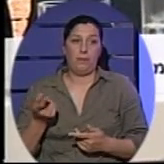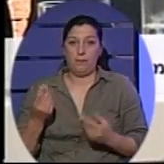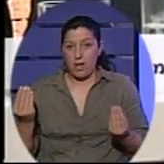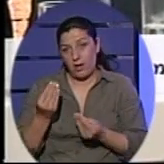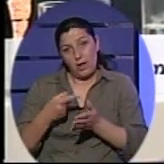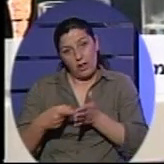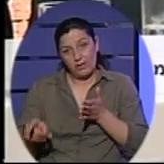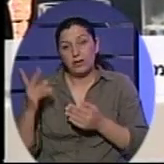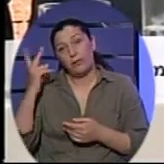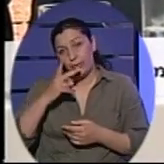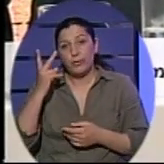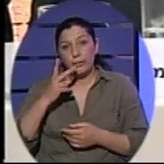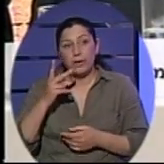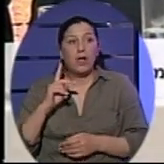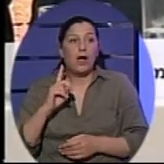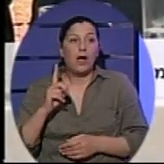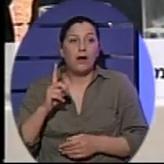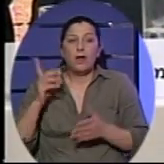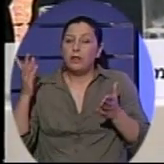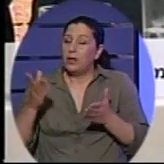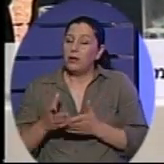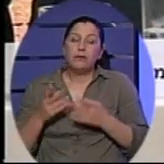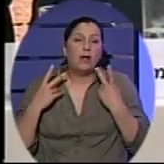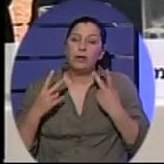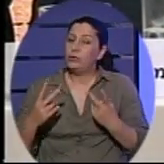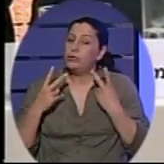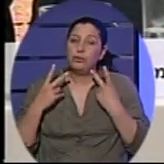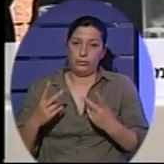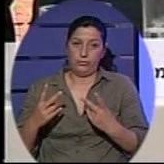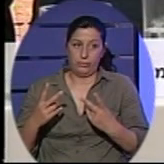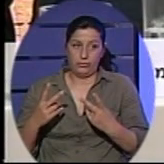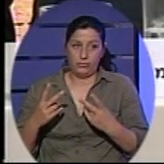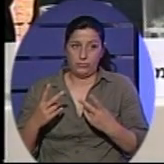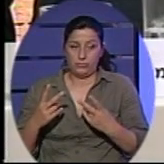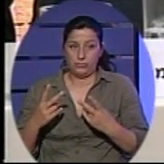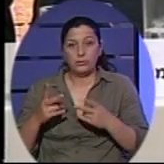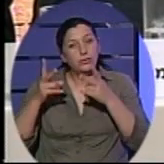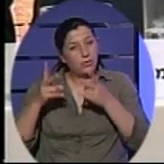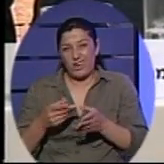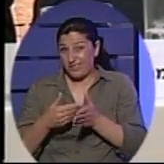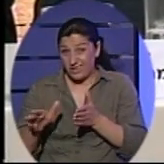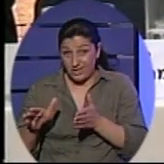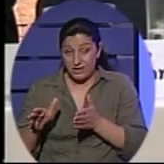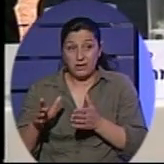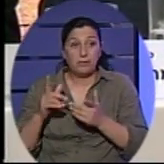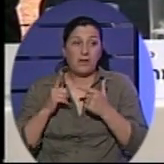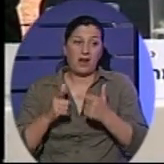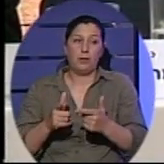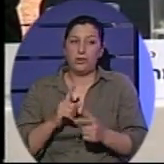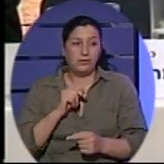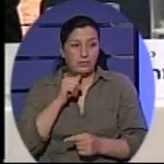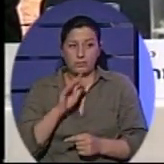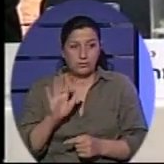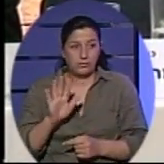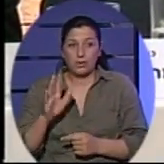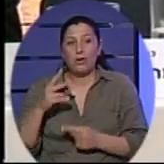לותר זה ברור אבל הנגב הזה חשוב מדי בשביל שאנחנו נוכל לוותר עליו לטובת מלחמות